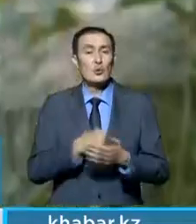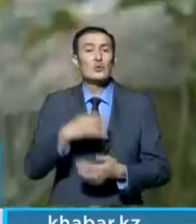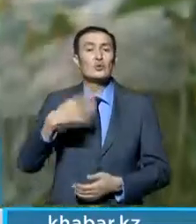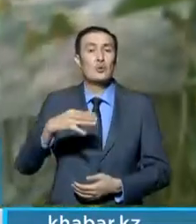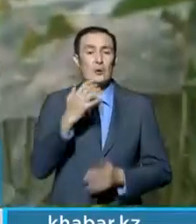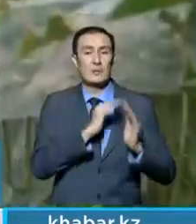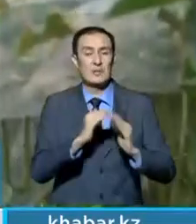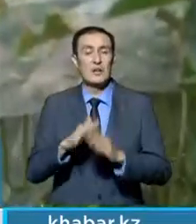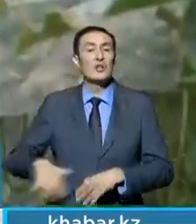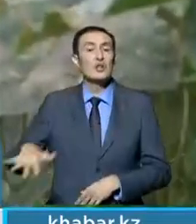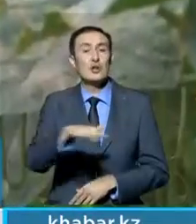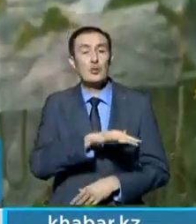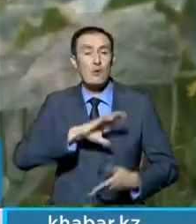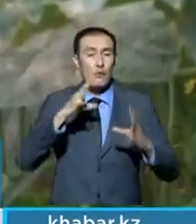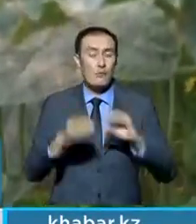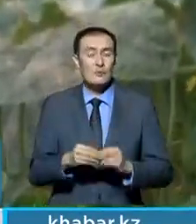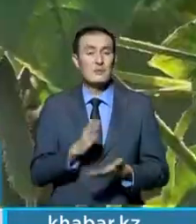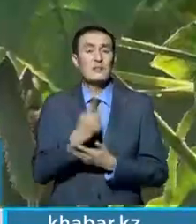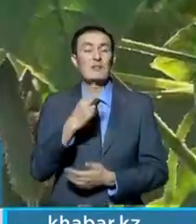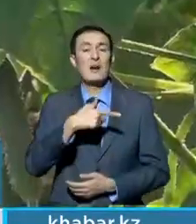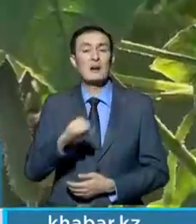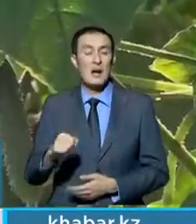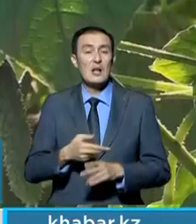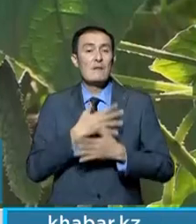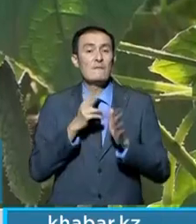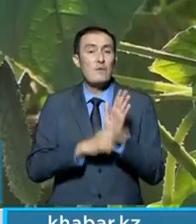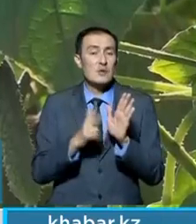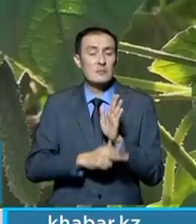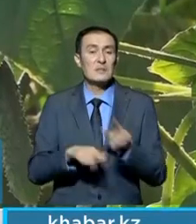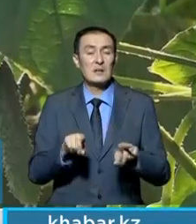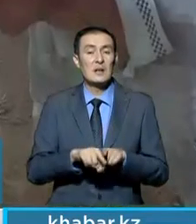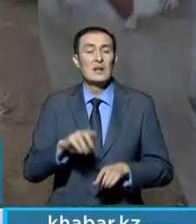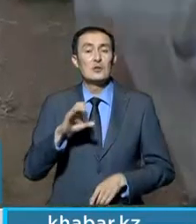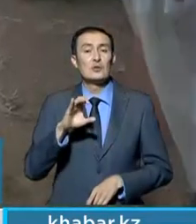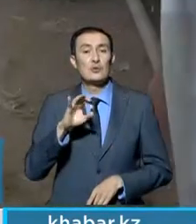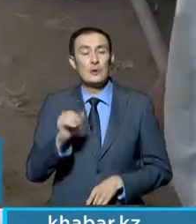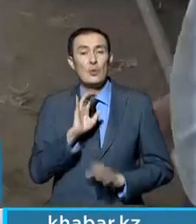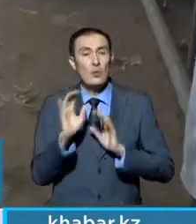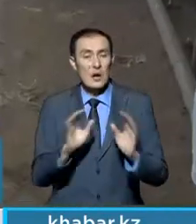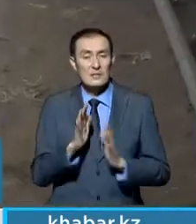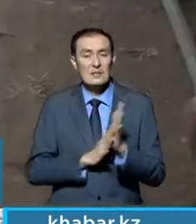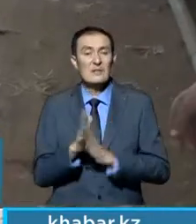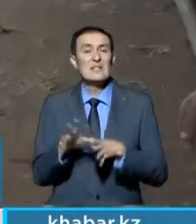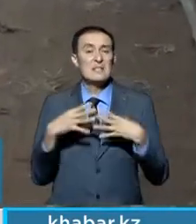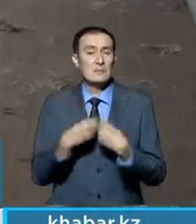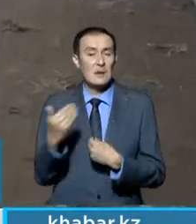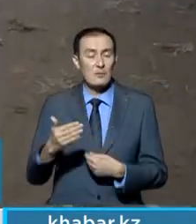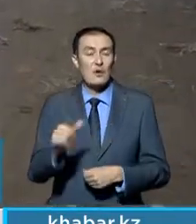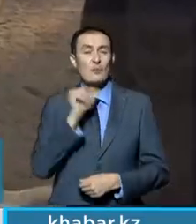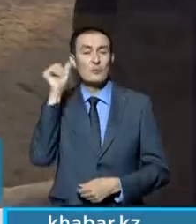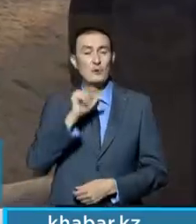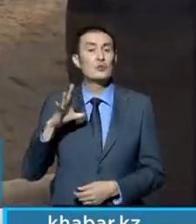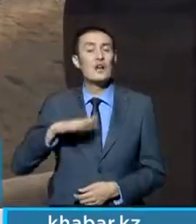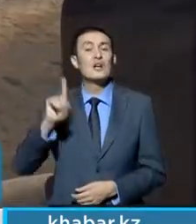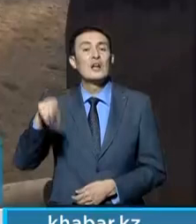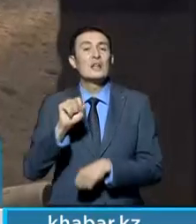40. Территория тепличного комплекса занимает 2 гектара. Это 80 соток земли. Ухаживают за растениями всей семьей. В прошлом году пришлось